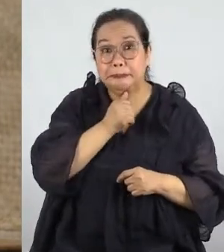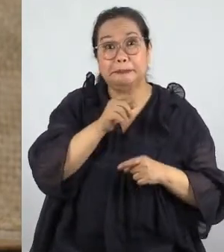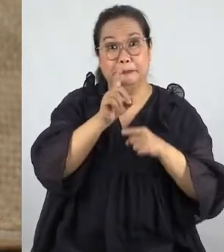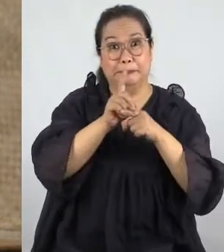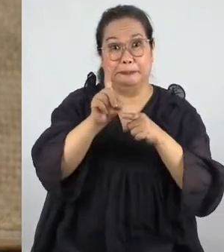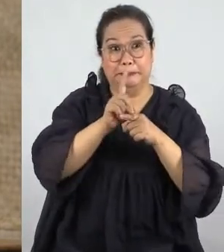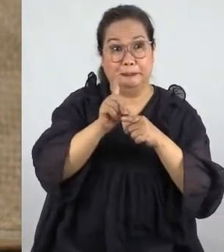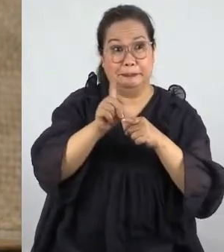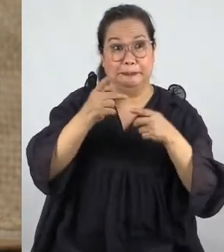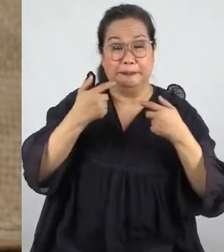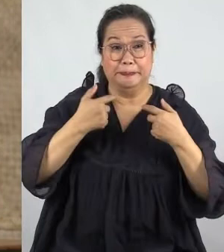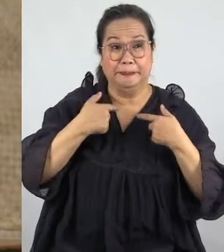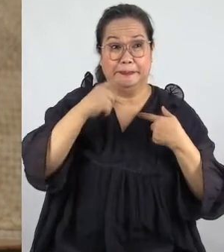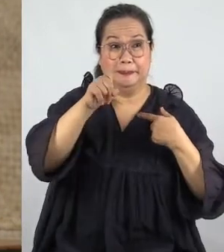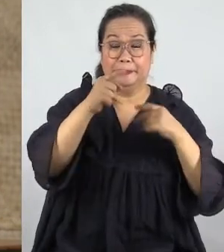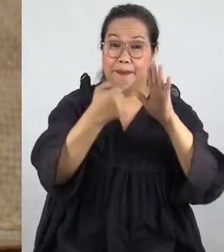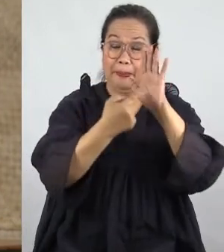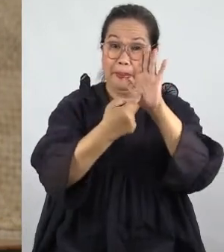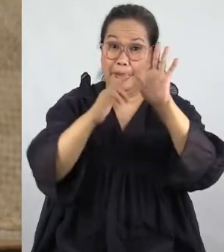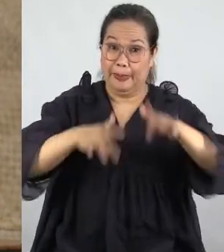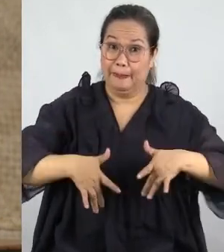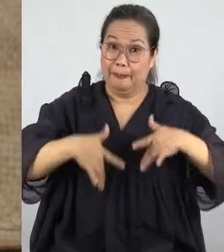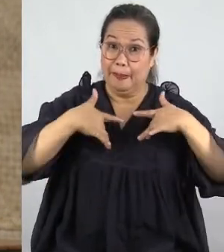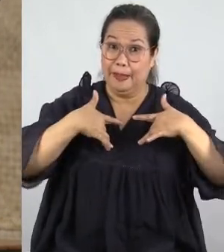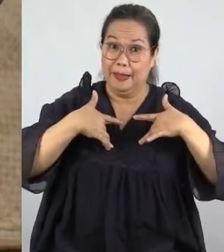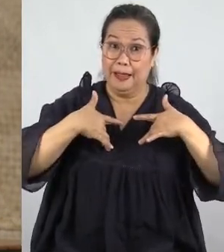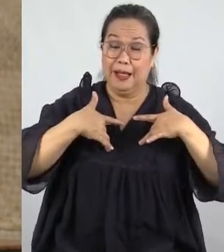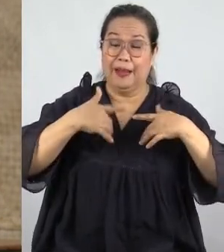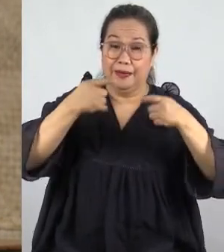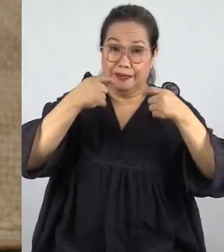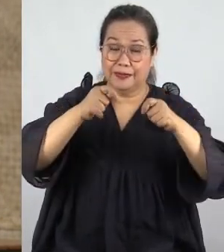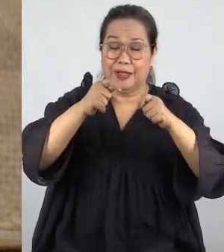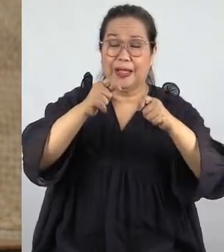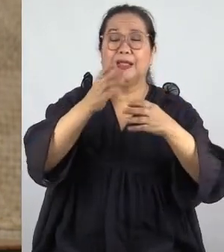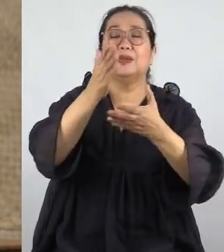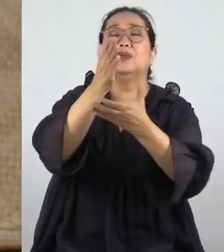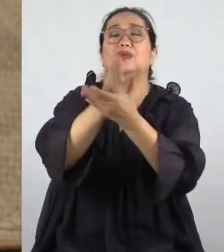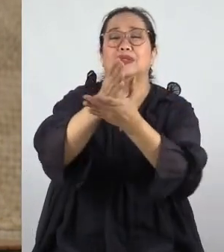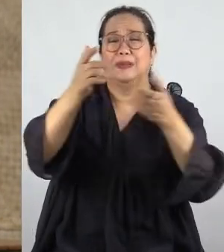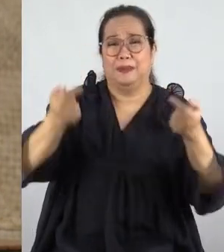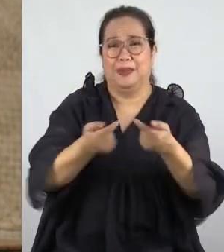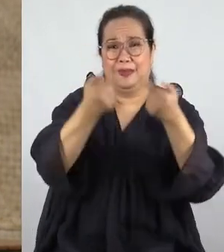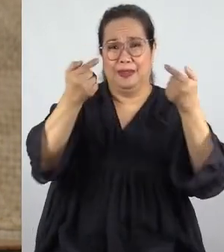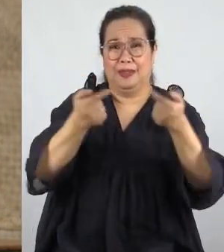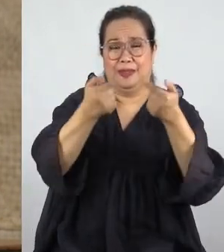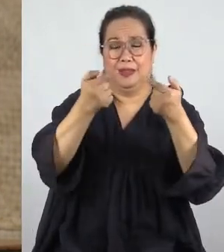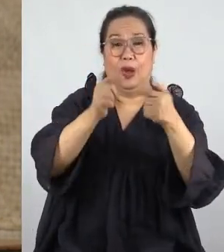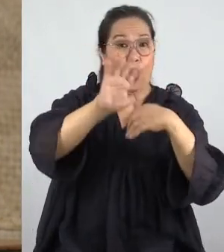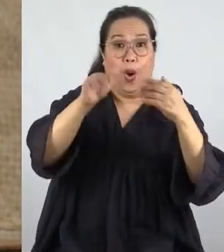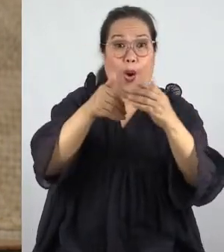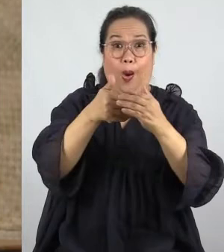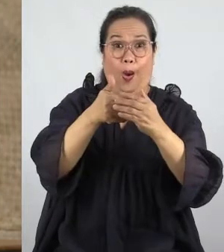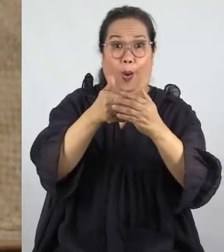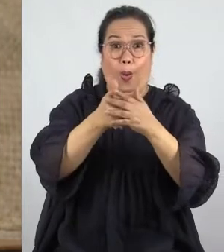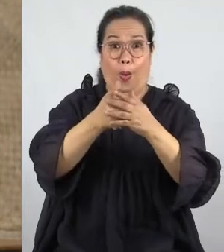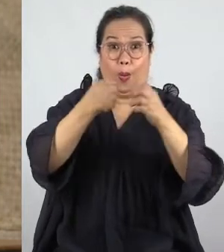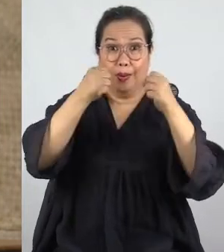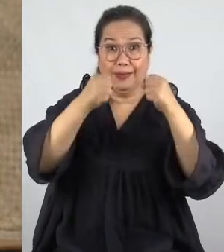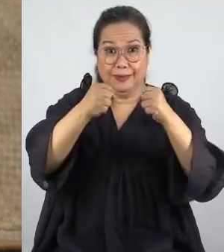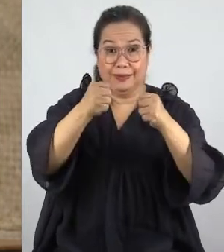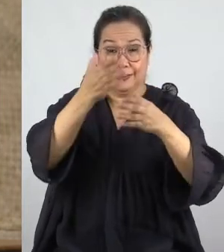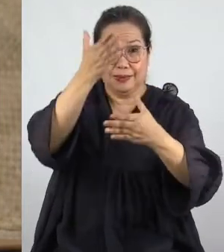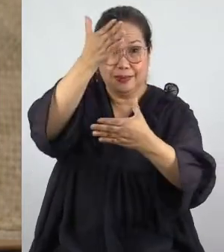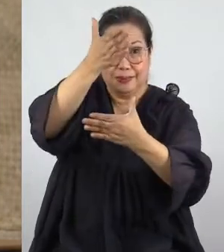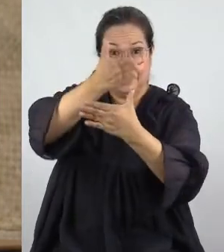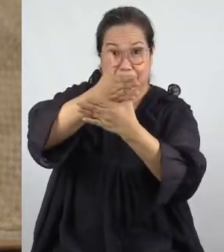Ang larawan ay pinapakita isang buhay ng pakikibaka sa kasalanan. At sa lahat ng puwersa na pipigil